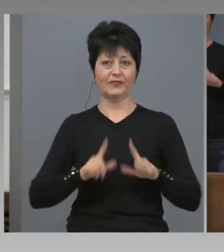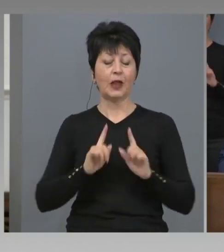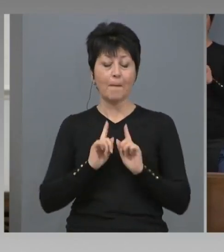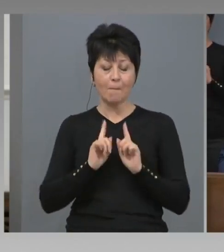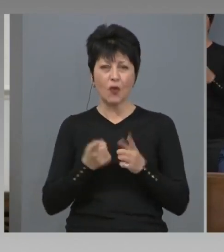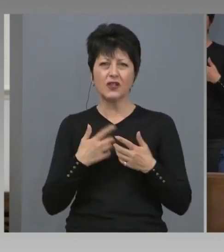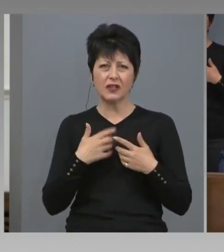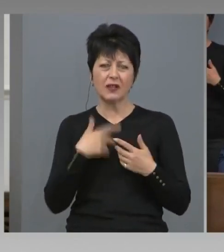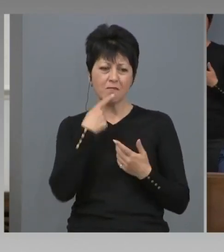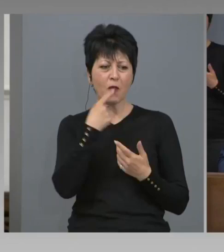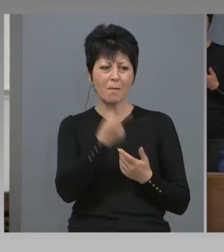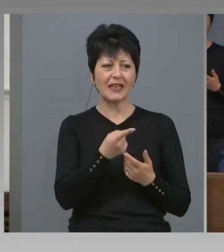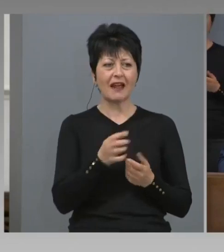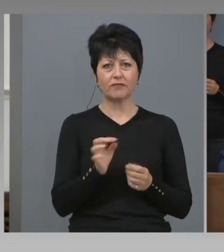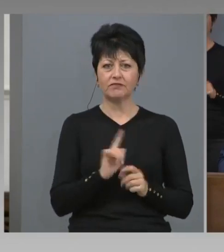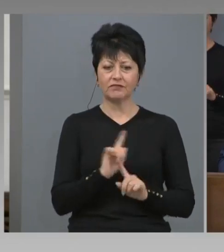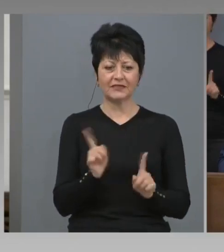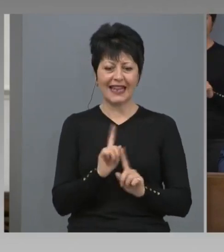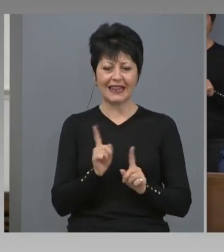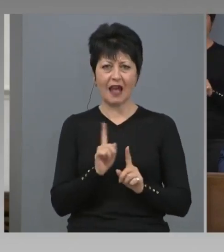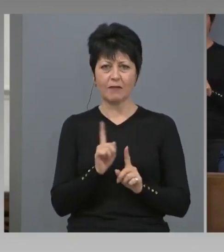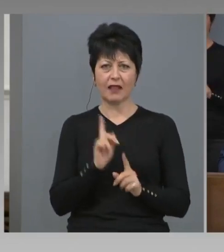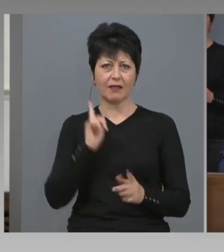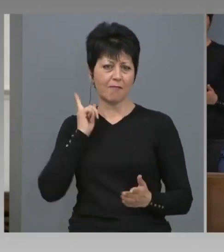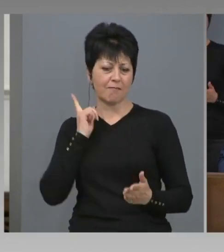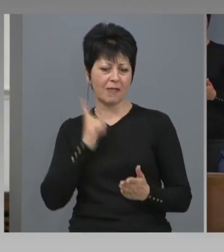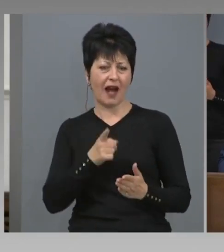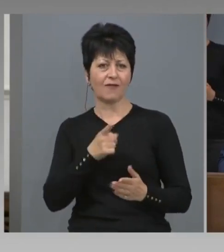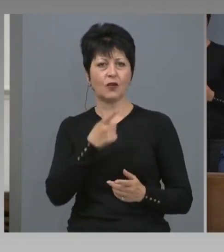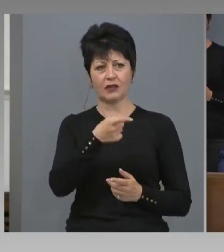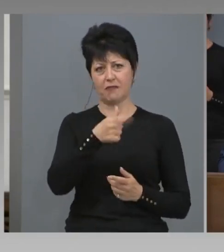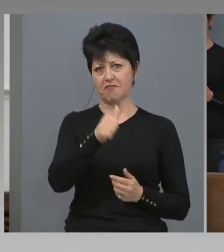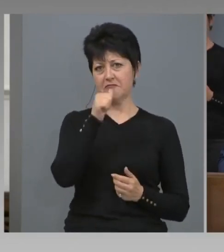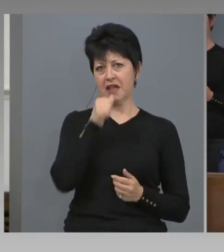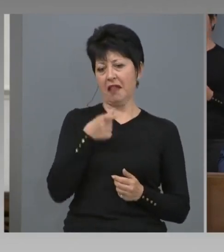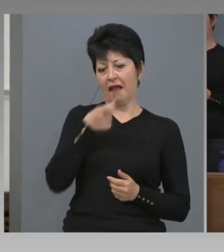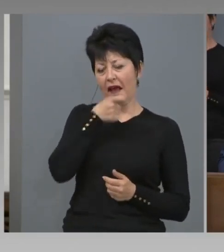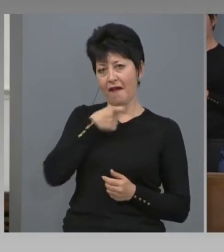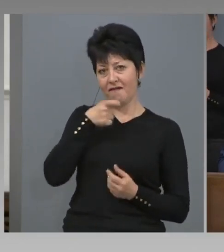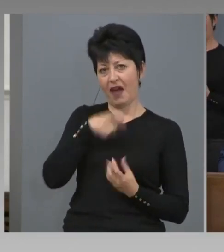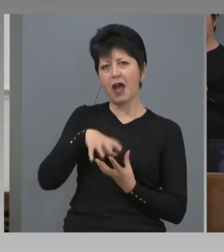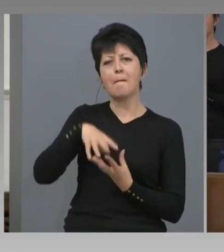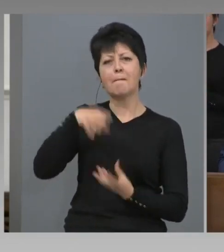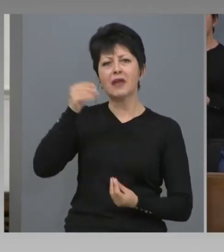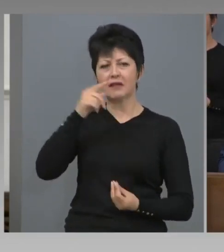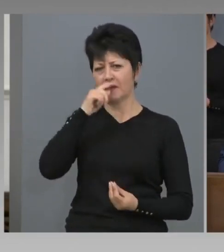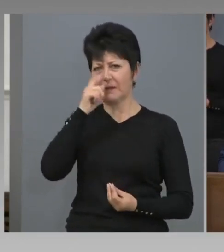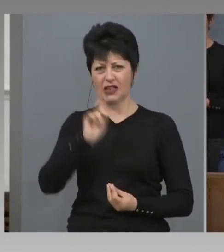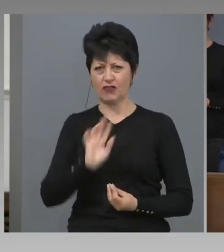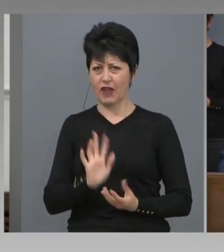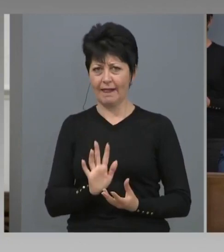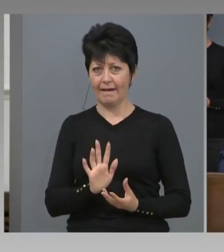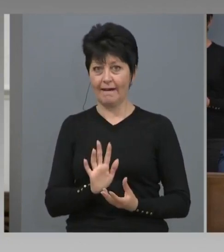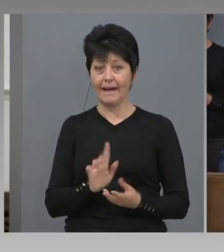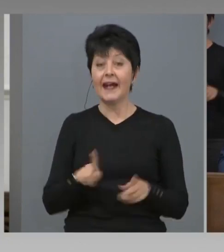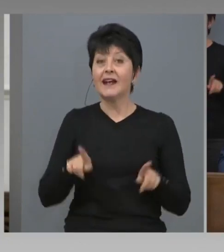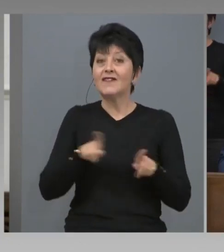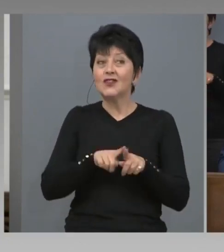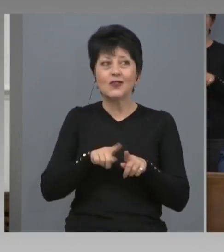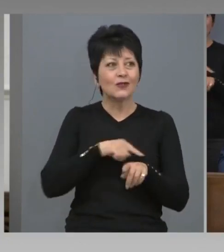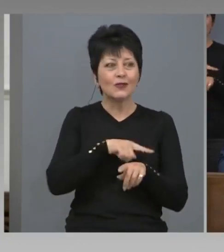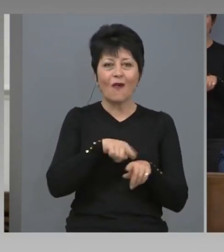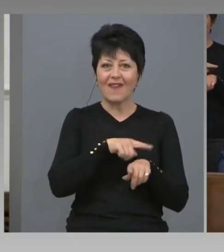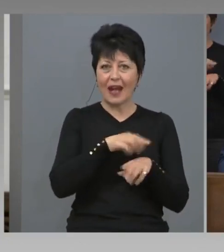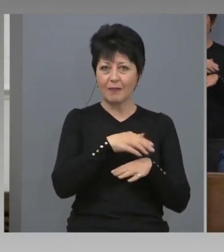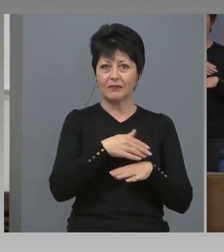Може ли да попитам? Така, и нямат право там да пият кафе и бира или така нататък. Все едно какво. В същото време